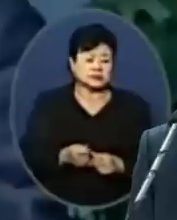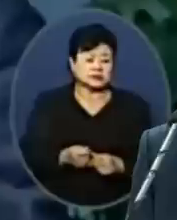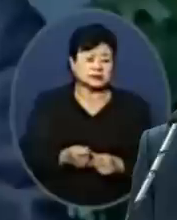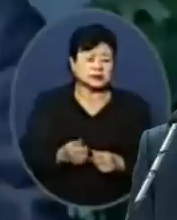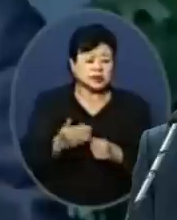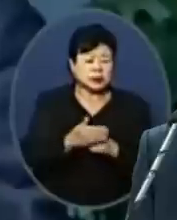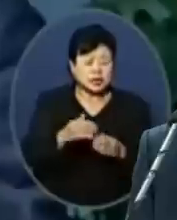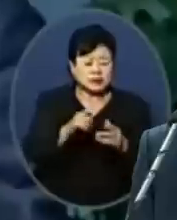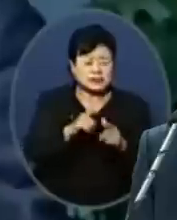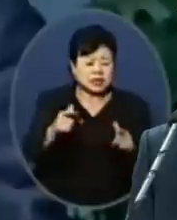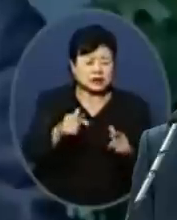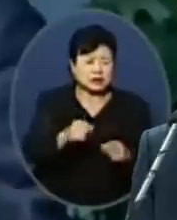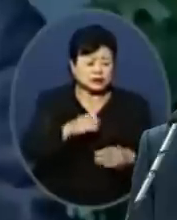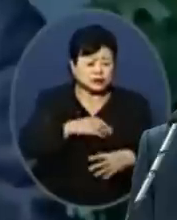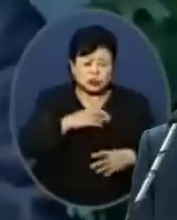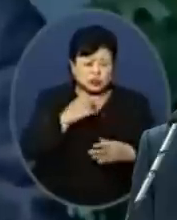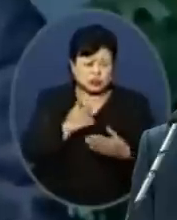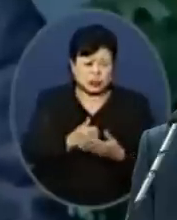얼마나 무서운 죄입니까?